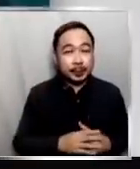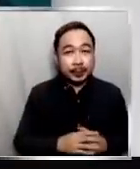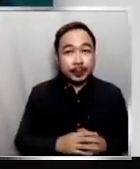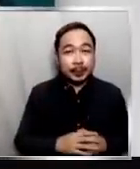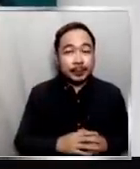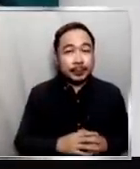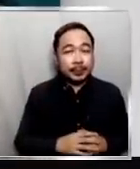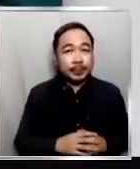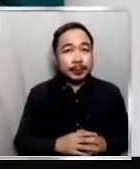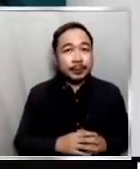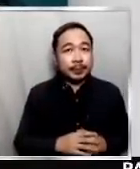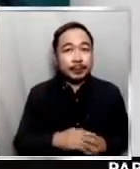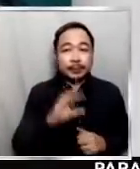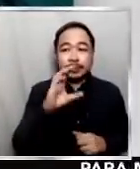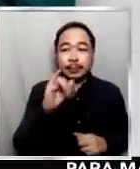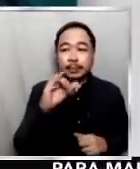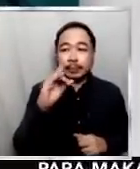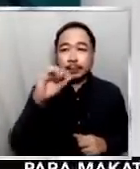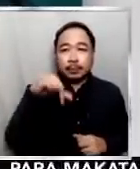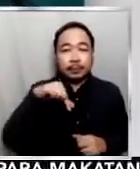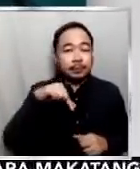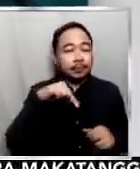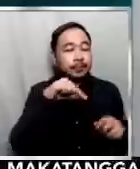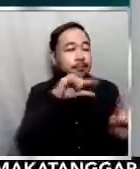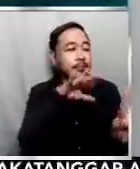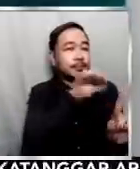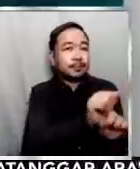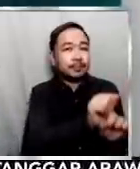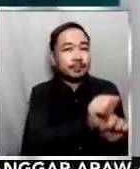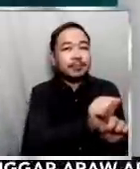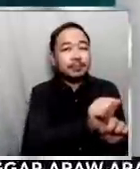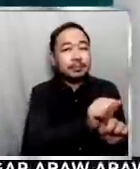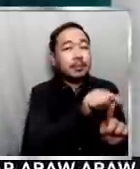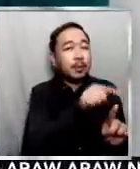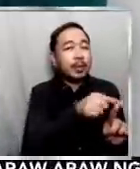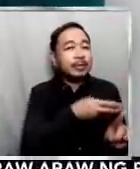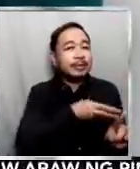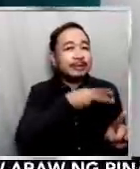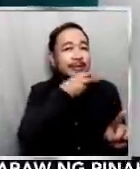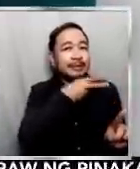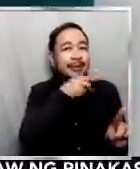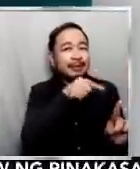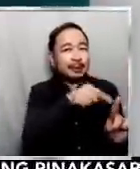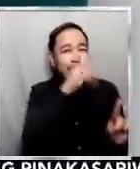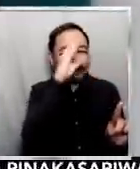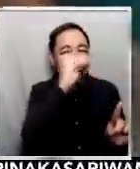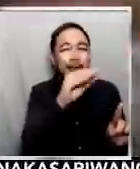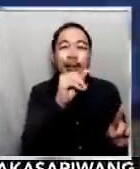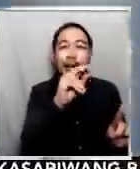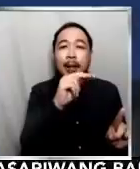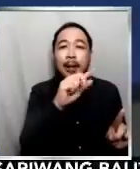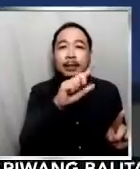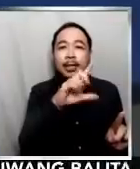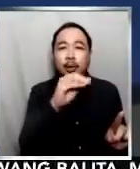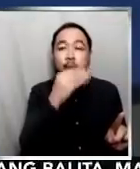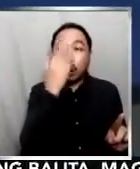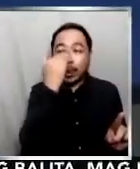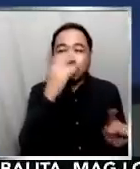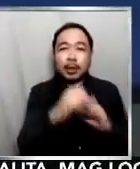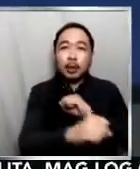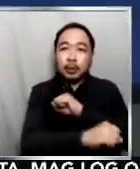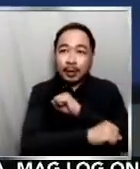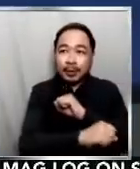Inaresto ng CIDG sa pamamagitan ng entrapment operation ang suspect na si Angelo Martin sa kasong robbery extortion. Ayon sa